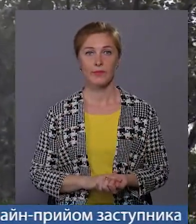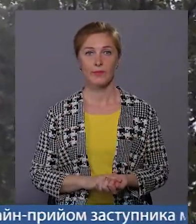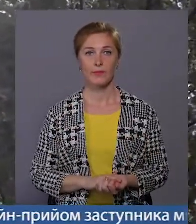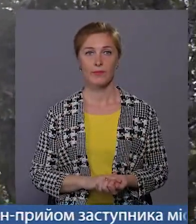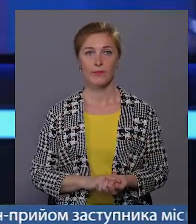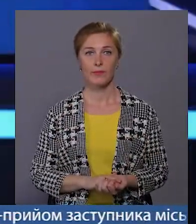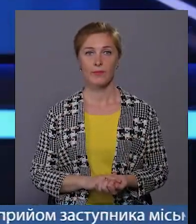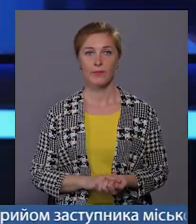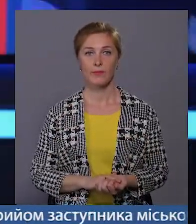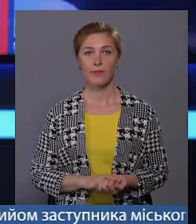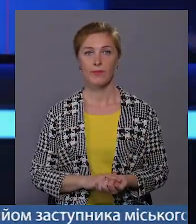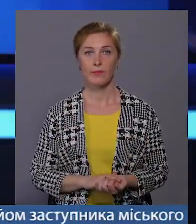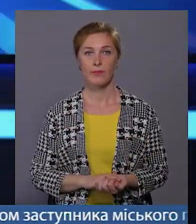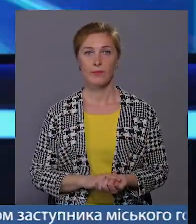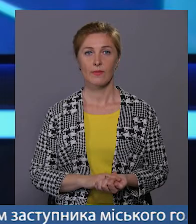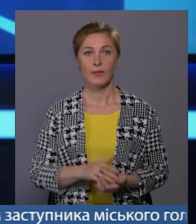міста.